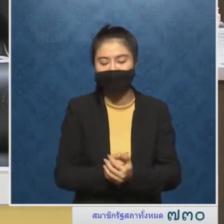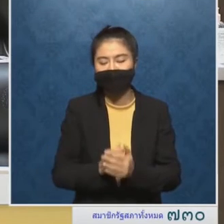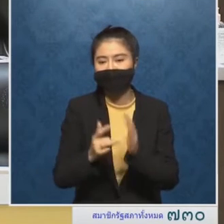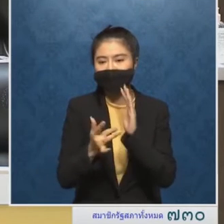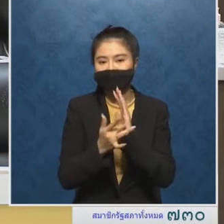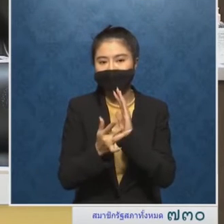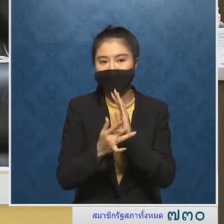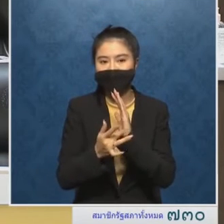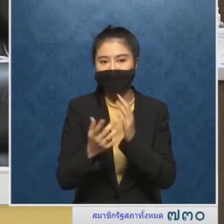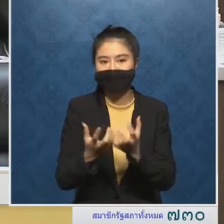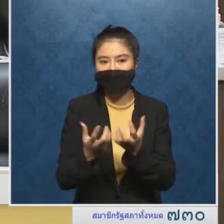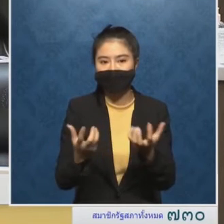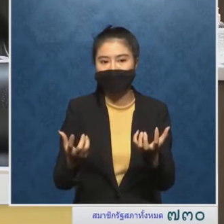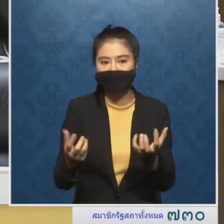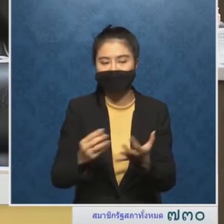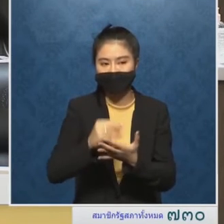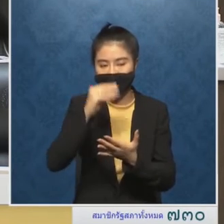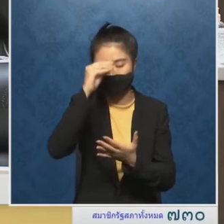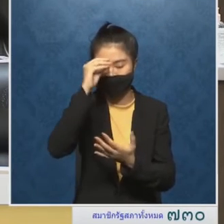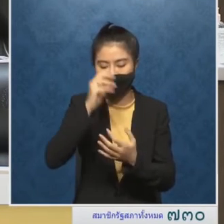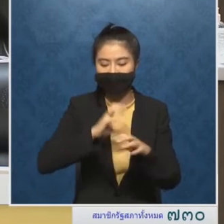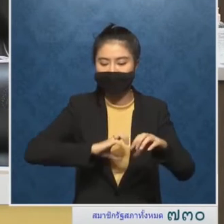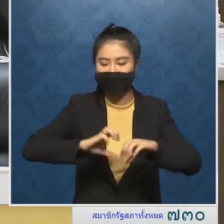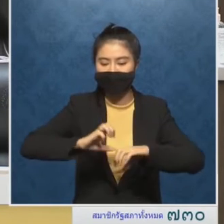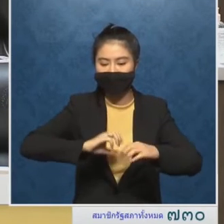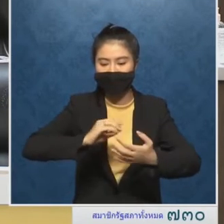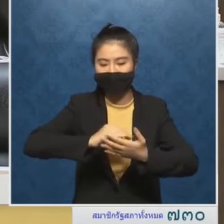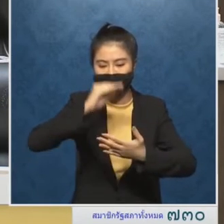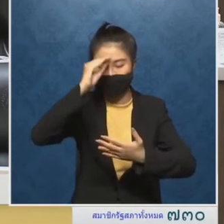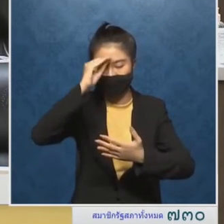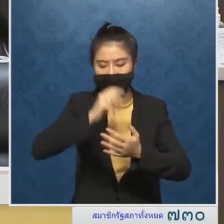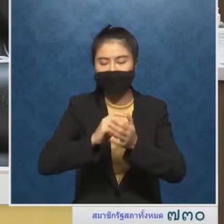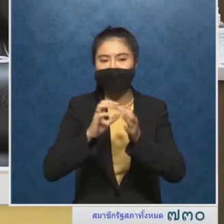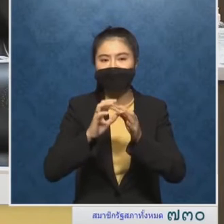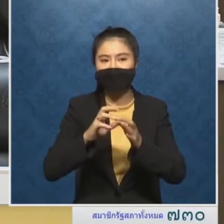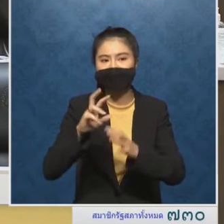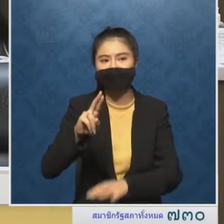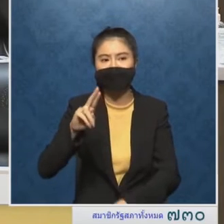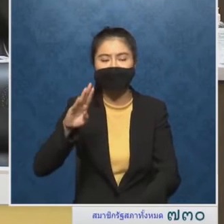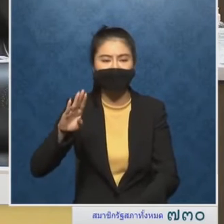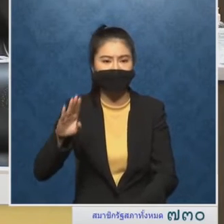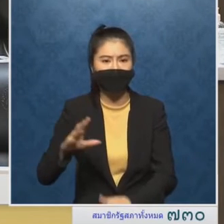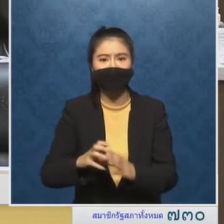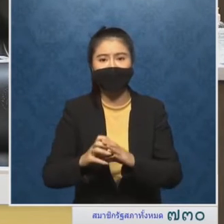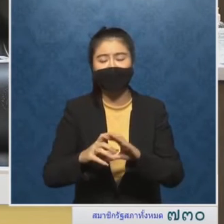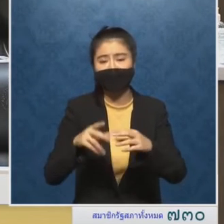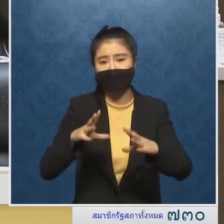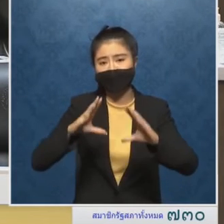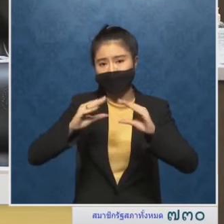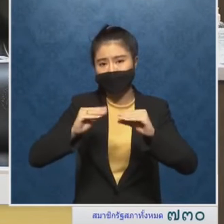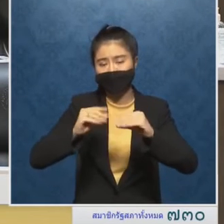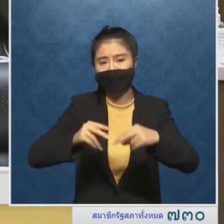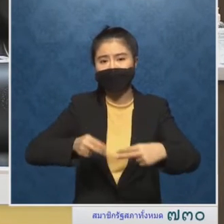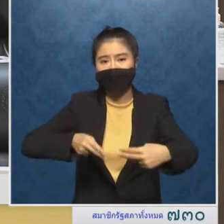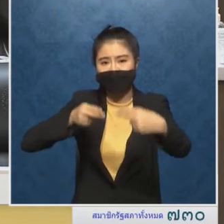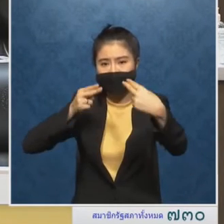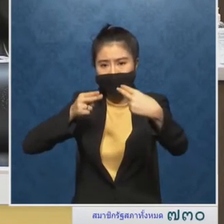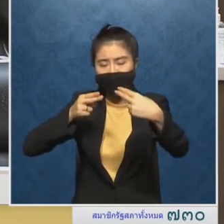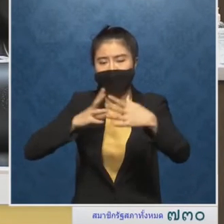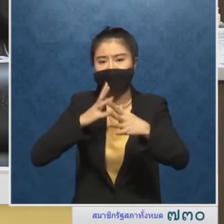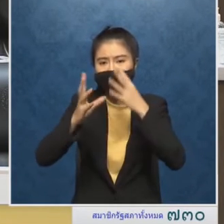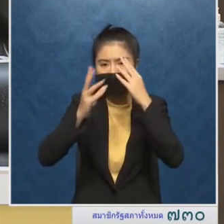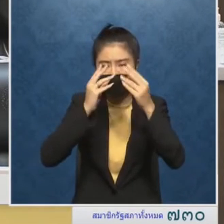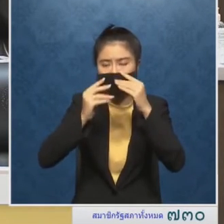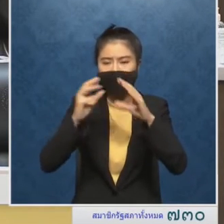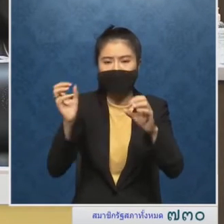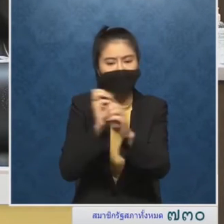ที่พูดถึงการพัฒนาการจัดการกศึษา การเรีนการสอนผ่านระบบออนไน์ซึงมีความสัมพัธ์ต่เนื่องไป